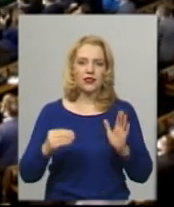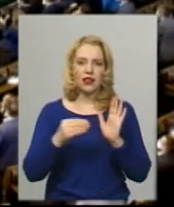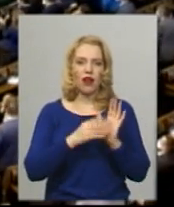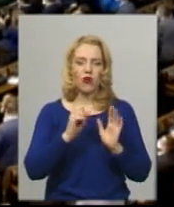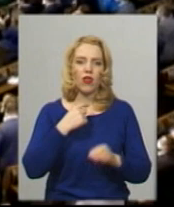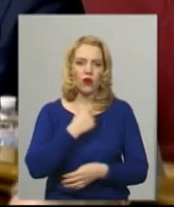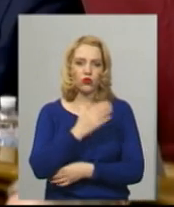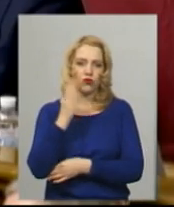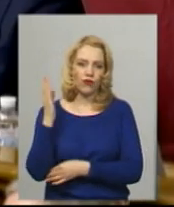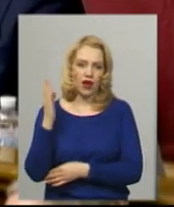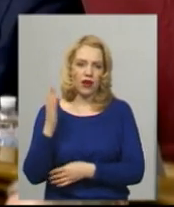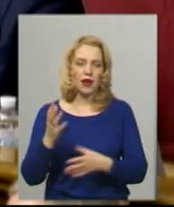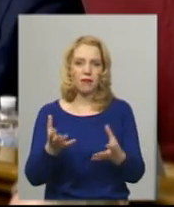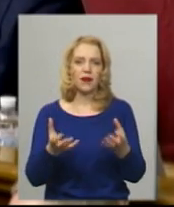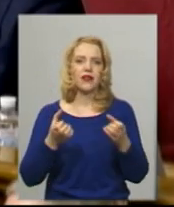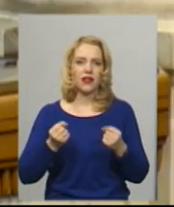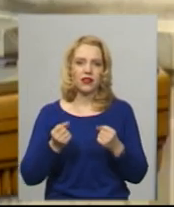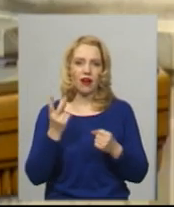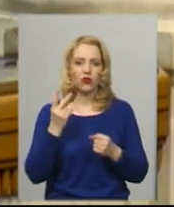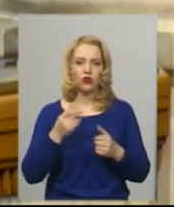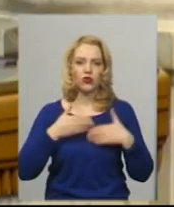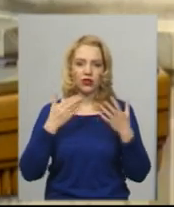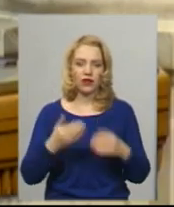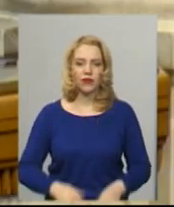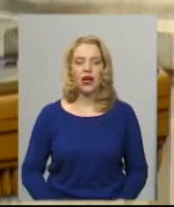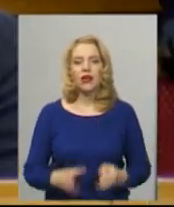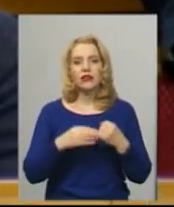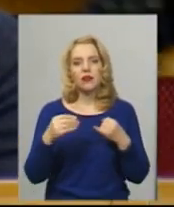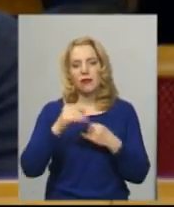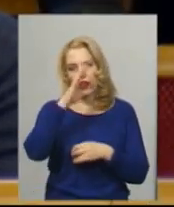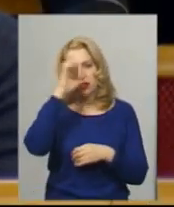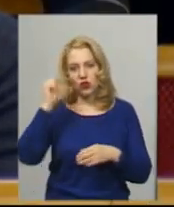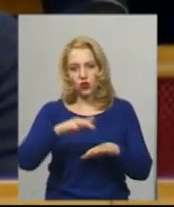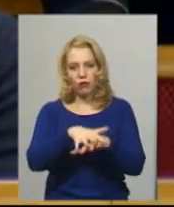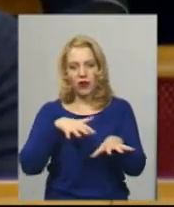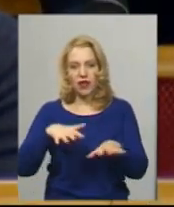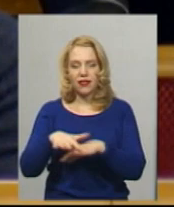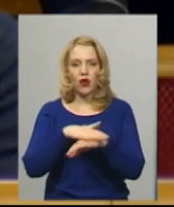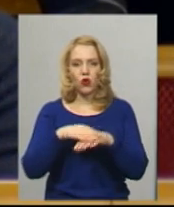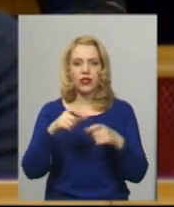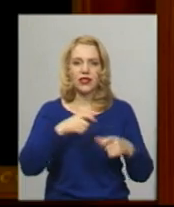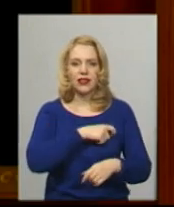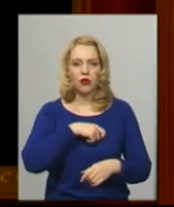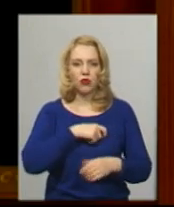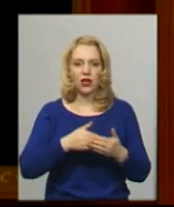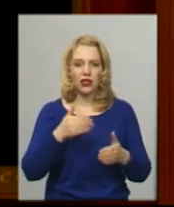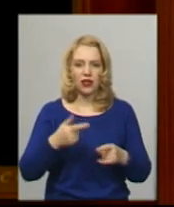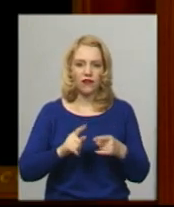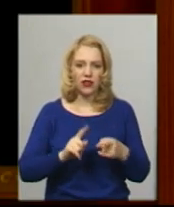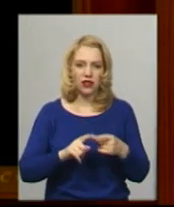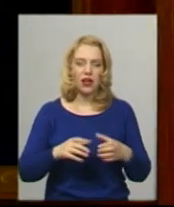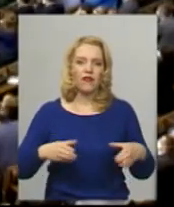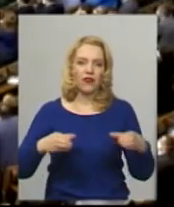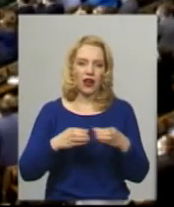голосування прийняття в другому читанні». Земельна ніч в парламенті. Народні депутати від фракції «Опозиційна платформа «За життя»